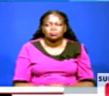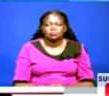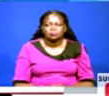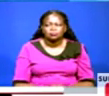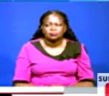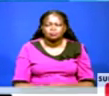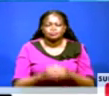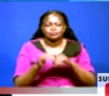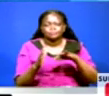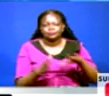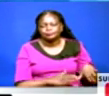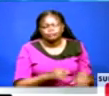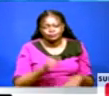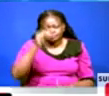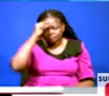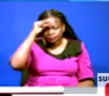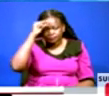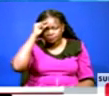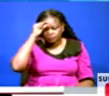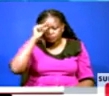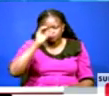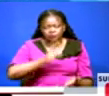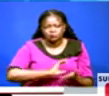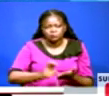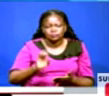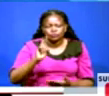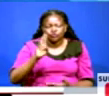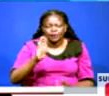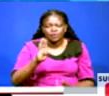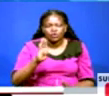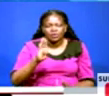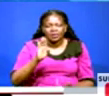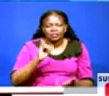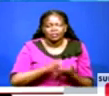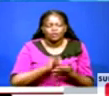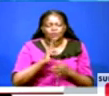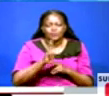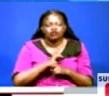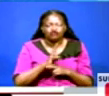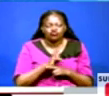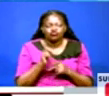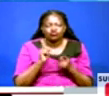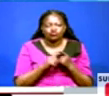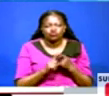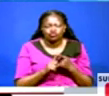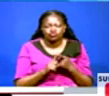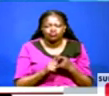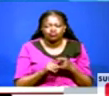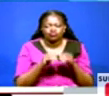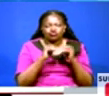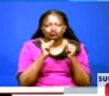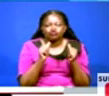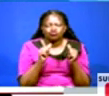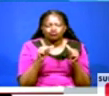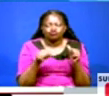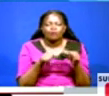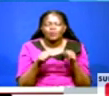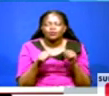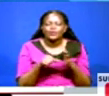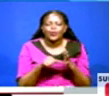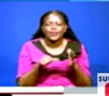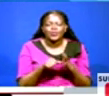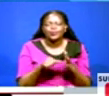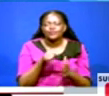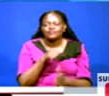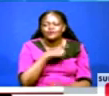Kwingineko ni kuwa serikali imetenga shilingi bilioni 2 zaidi zitakazotumika kukabiliana na dharura ya hali ya kiangazi nchini. Naibu